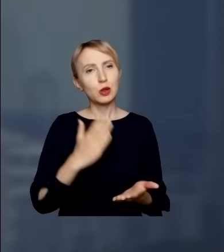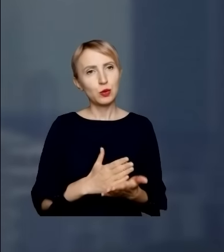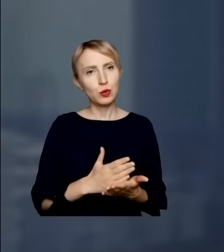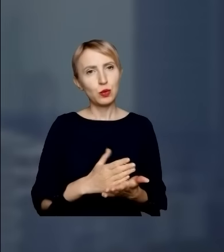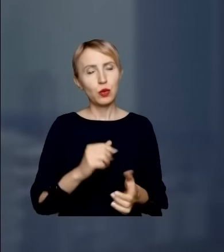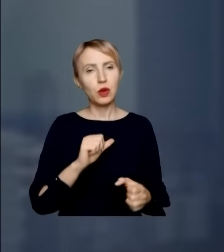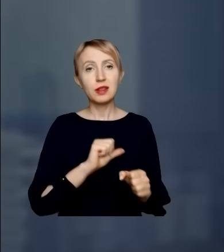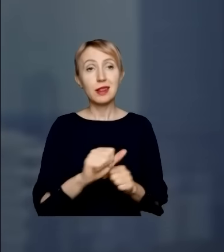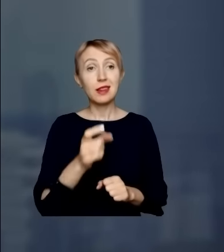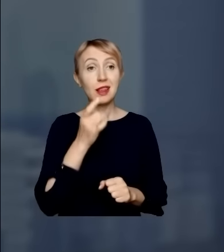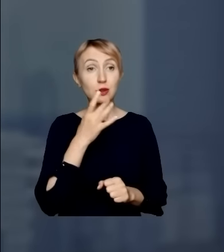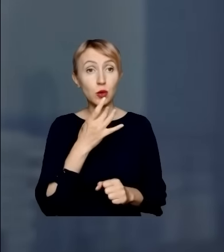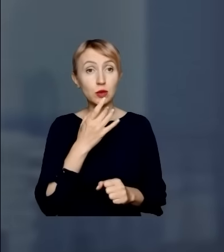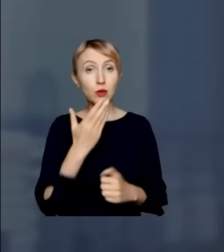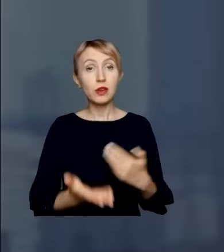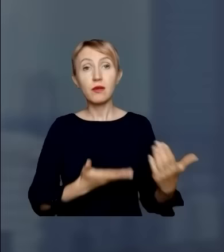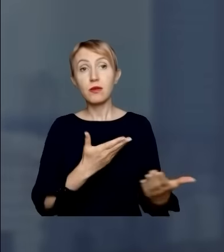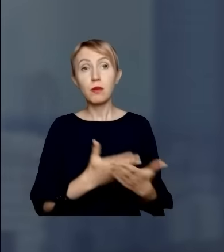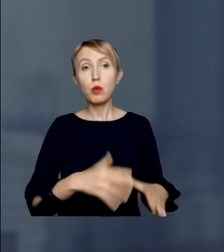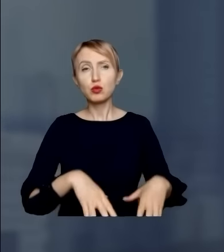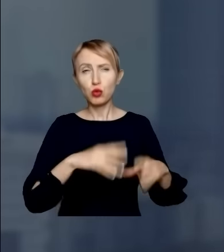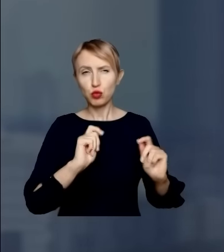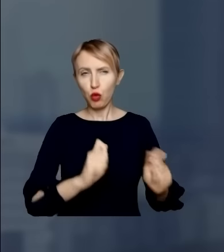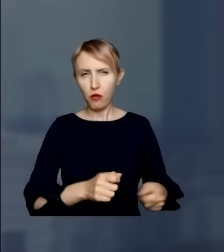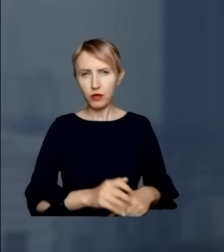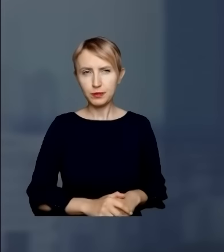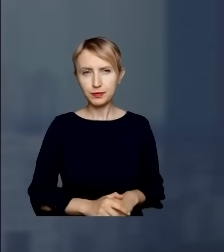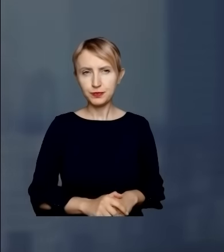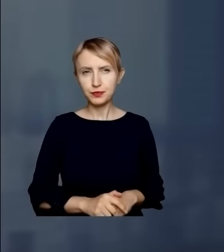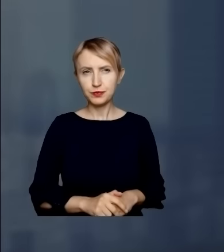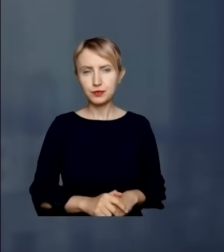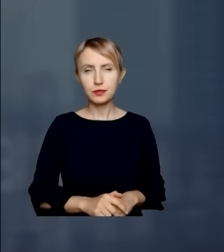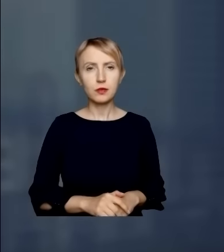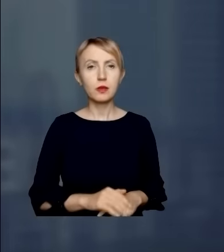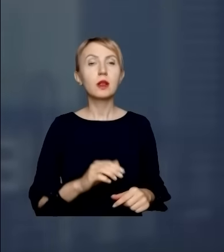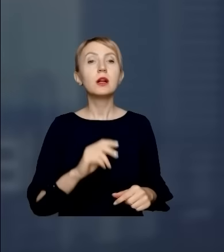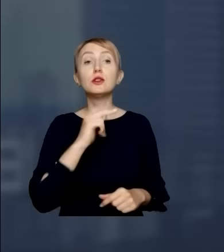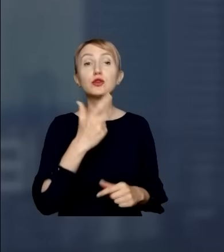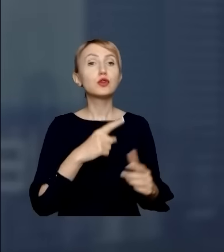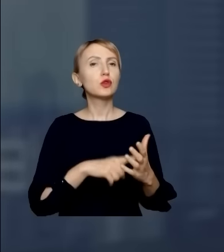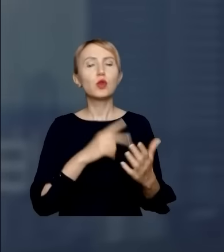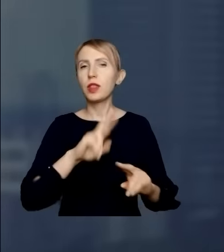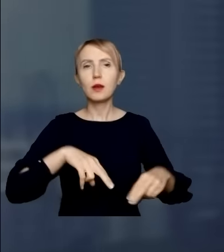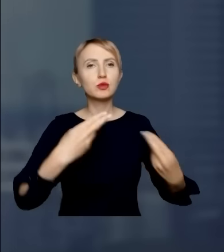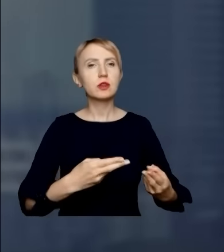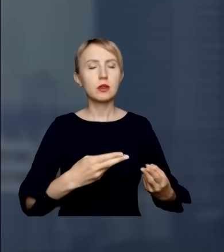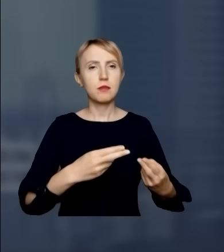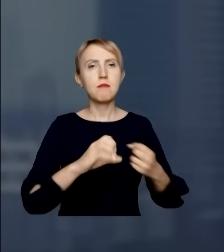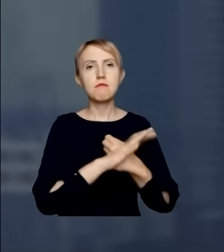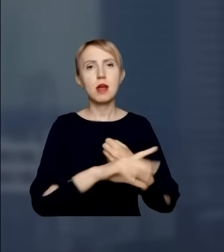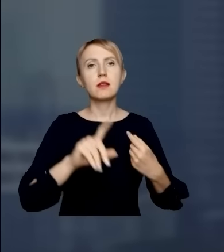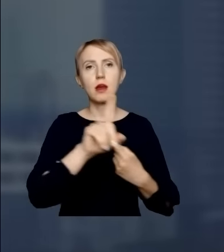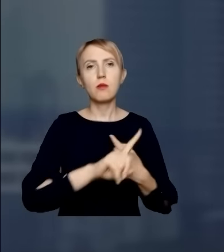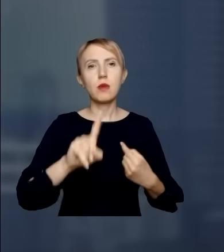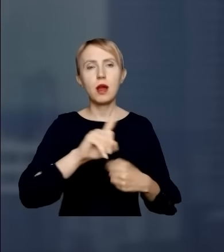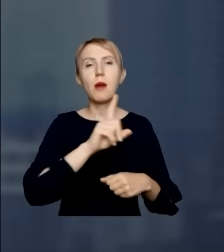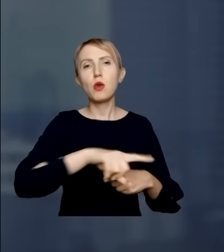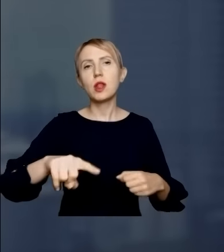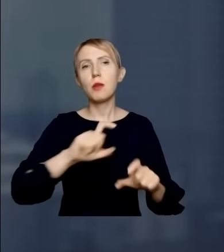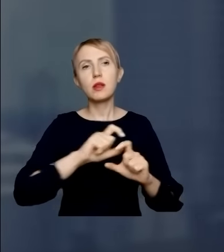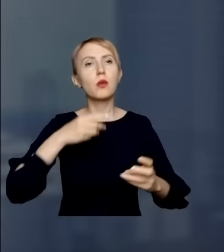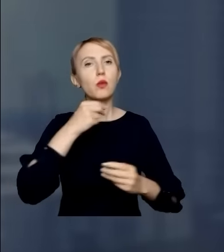11 zarzutów w tym wstępnym wniosku, podkreślam. I zaczynamy. 3 dotyczą nieprzekazywania mediom publicznym środków z abonamentu w czasie,